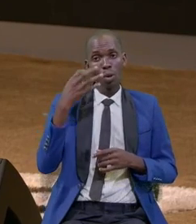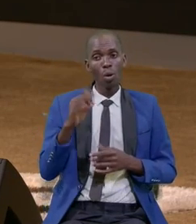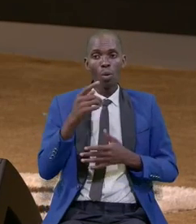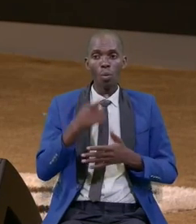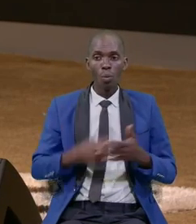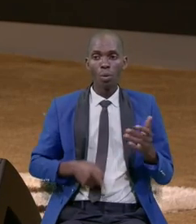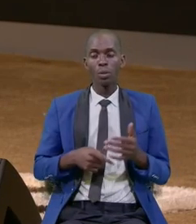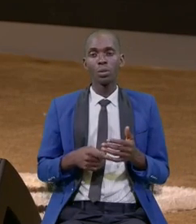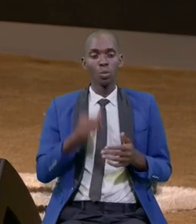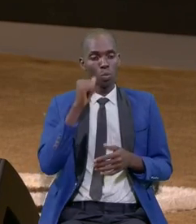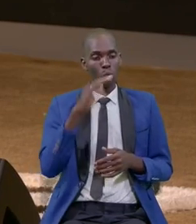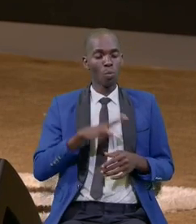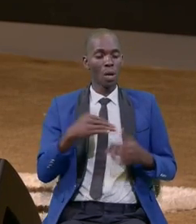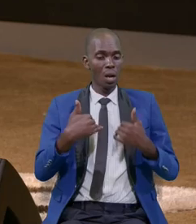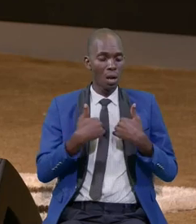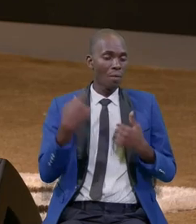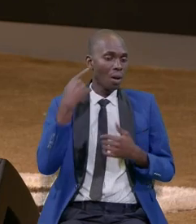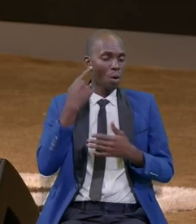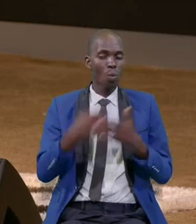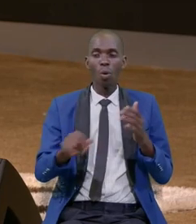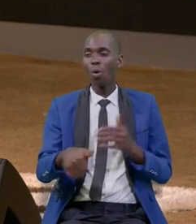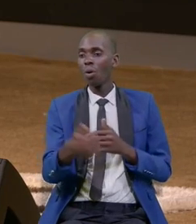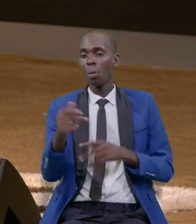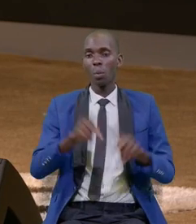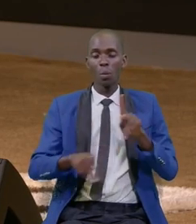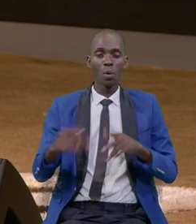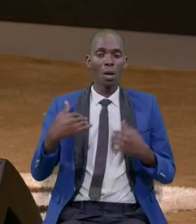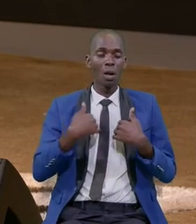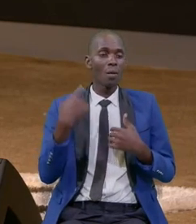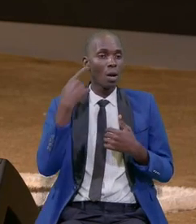cause de ce qu'elle a appris et ce qu'ils ont appris,